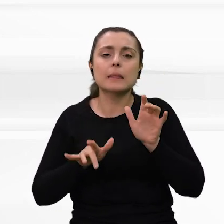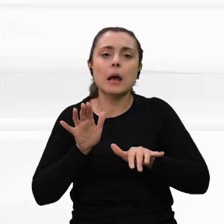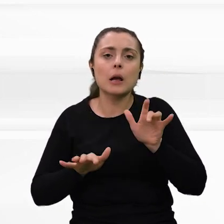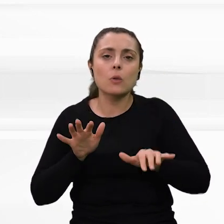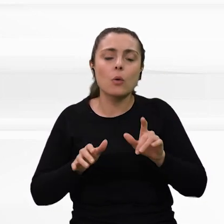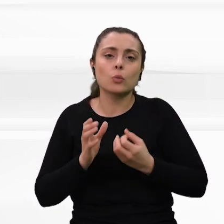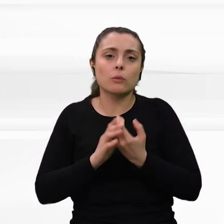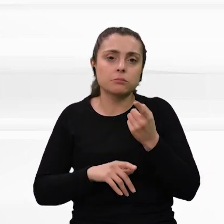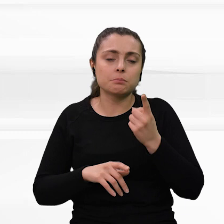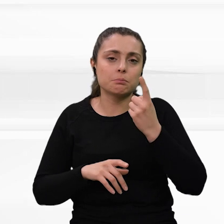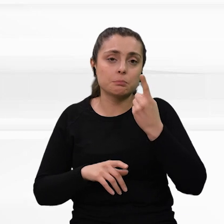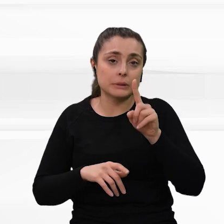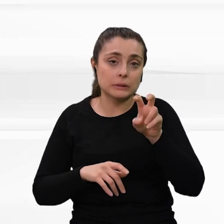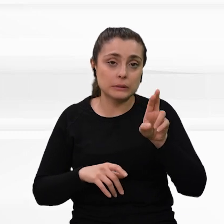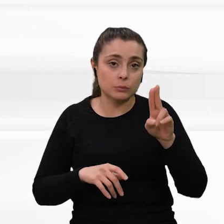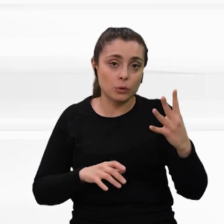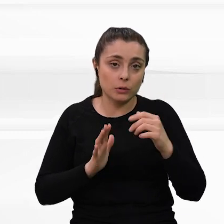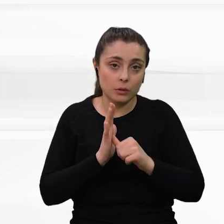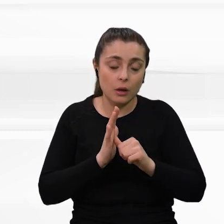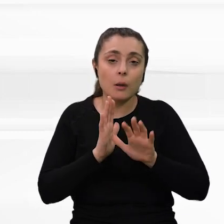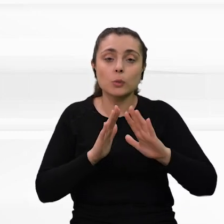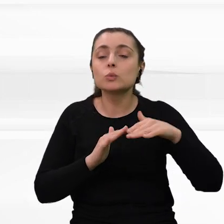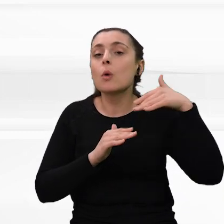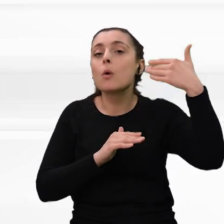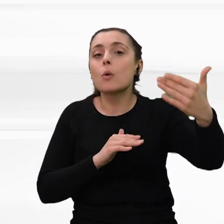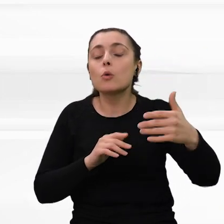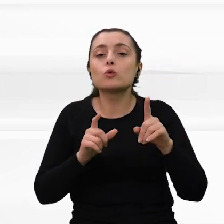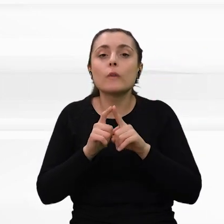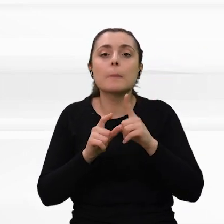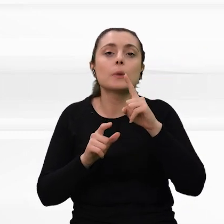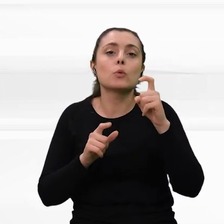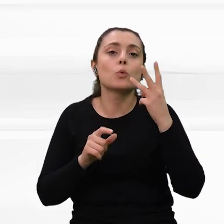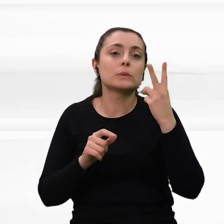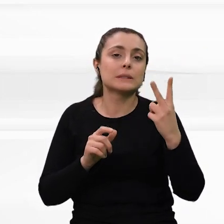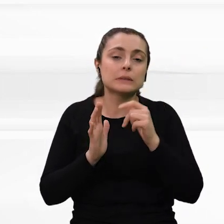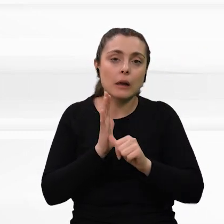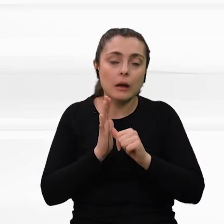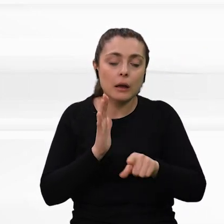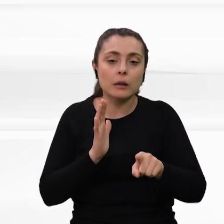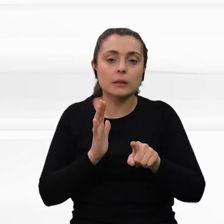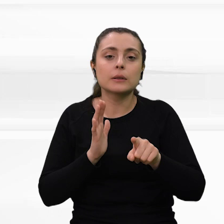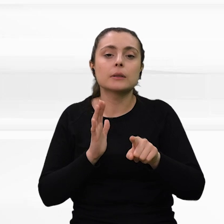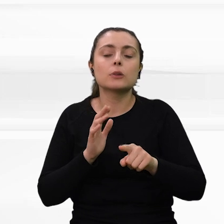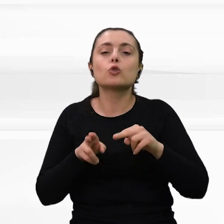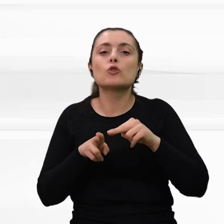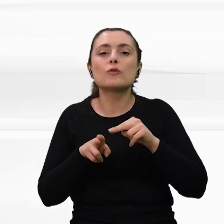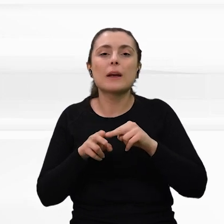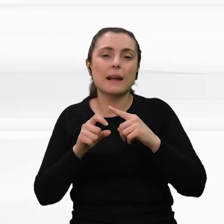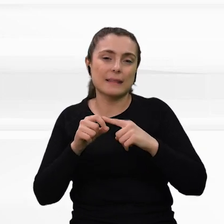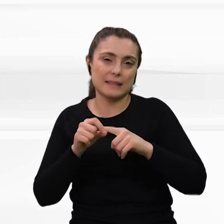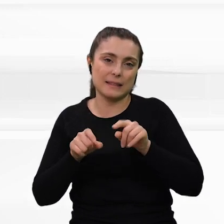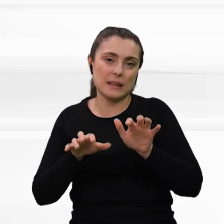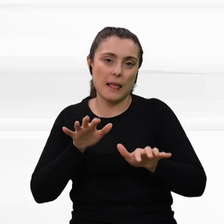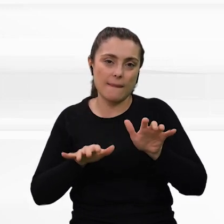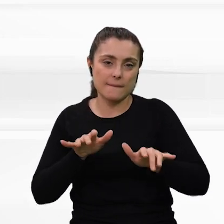taktiği olarak üretilmiş 1874'te Ama daha sonra Durak 1932'de kız artık